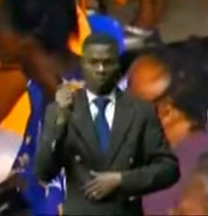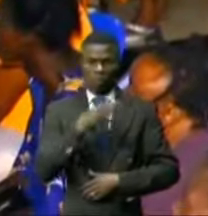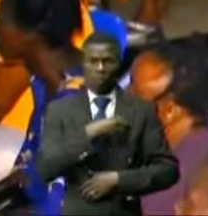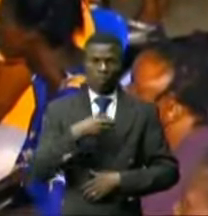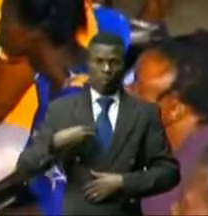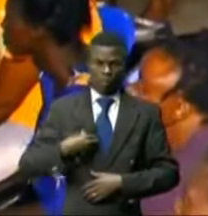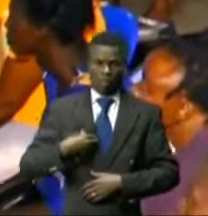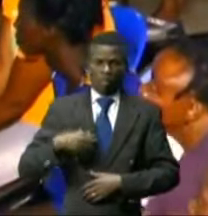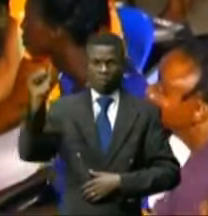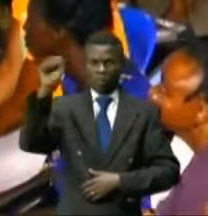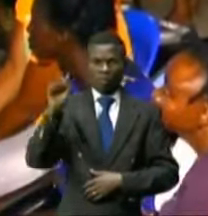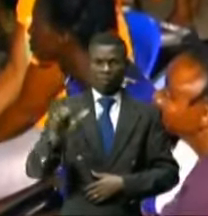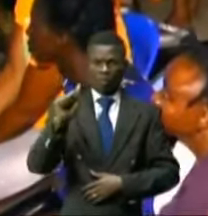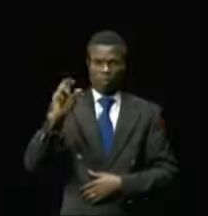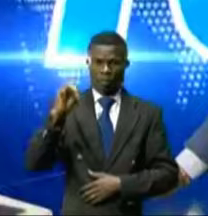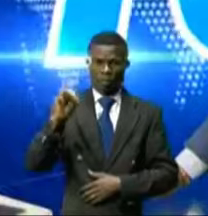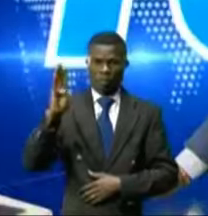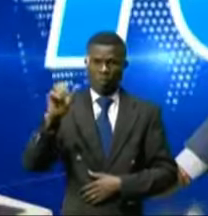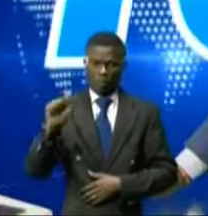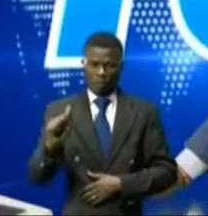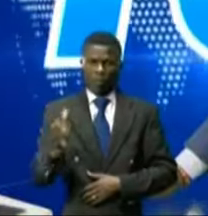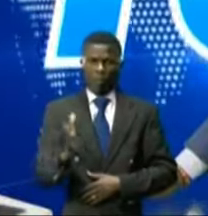Antoinette Samba Kalambay.